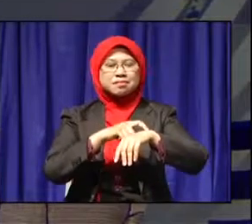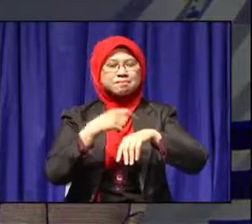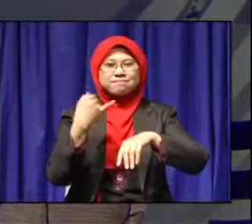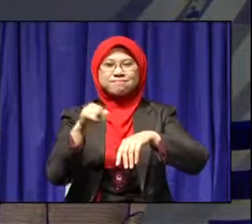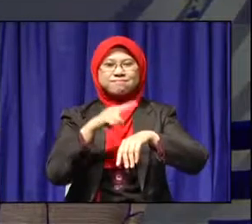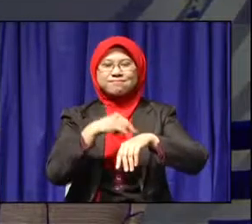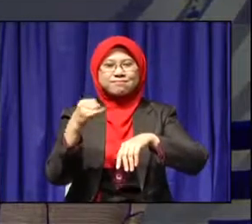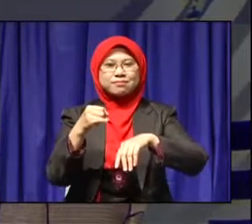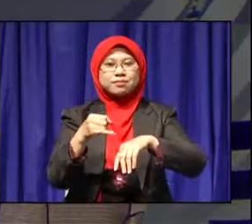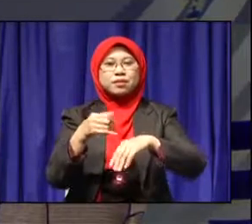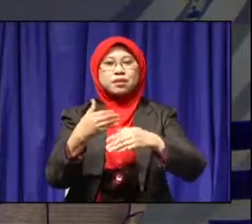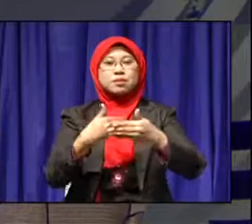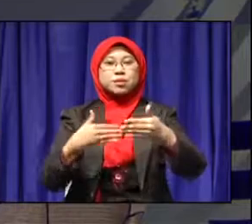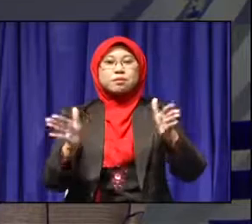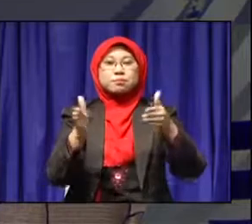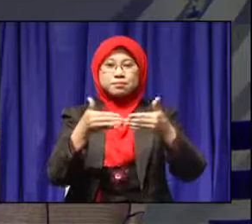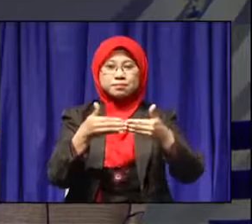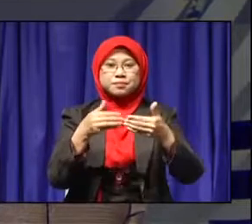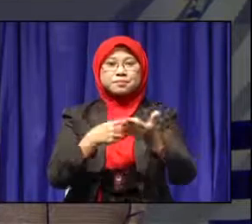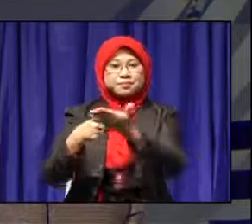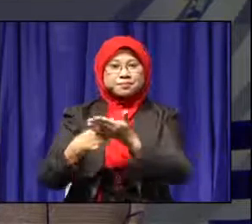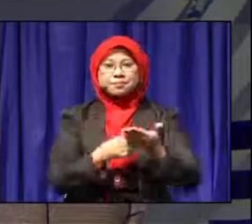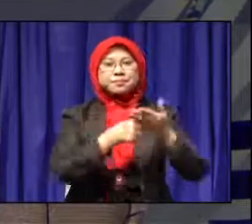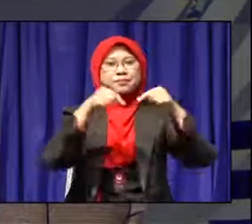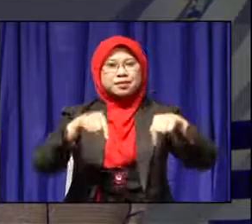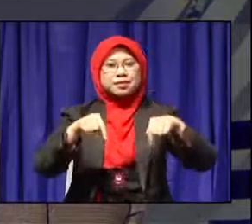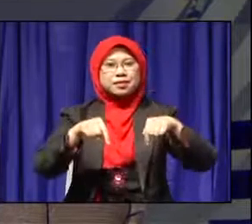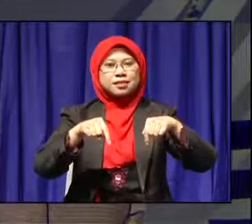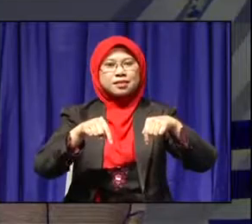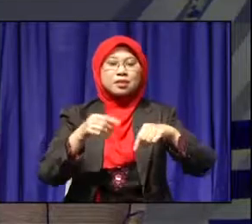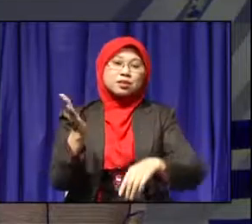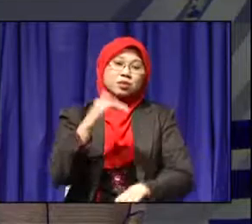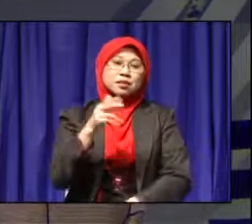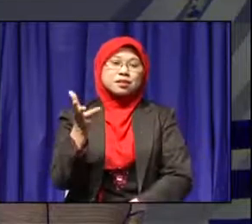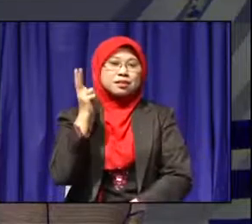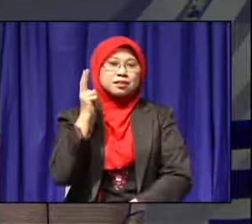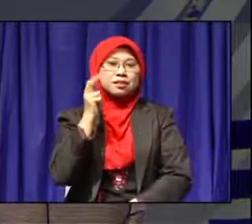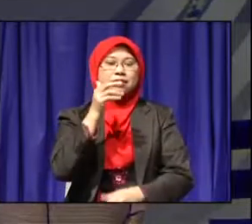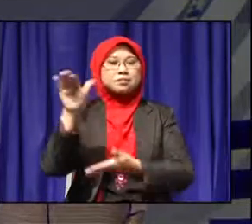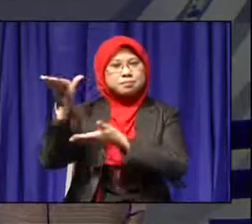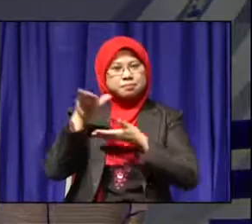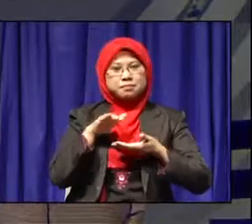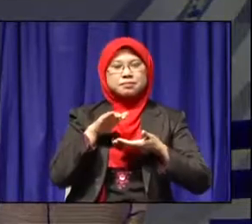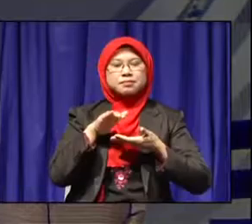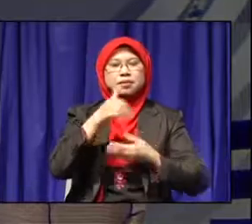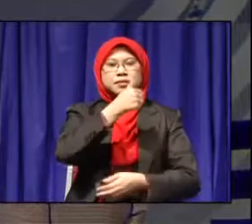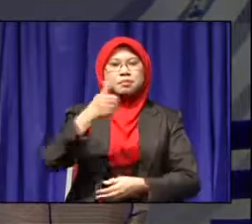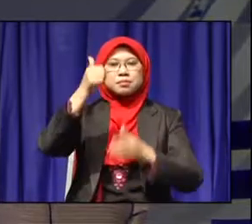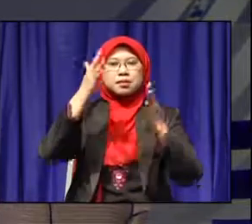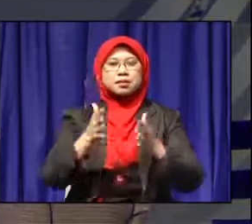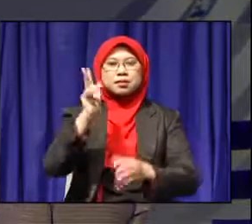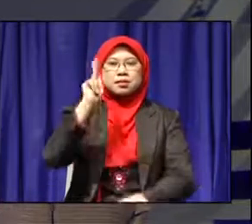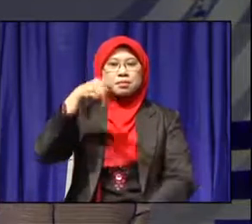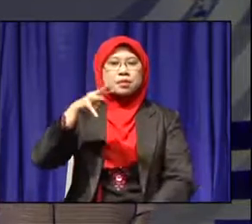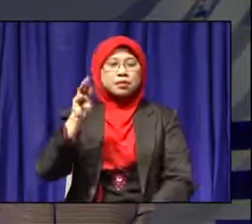jadi sebelum kita menutup sesi wacana ilmu pada hari ini apa kata kita dengar pesanan dari pengaruh bahagian pembangunan kurikulum Kementerian Pendidikan Malaysia